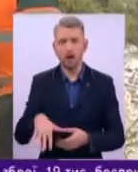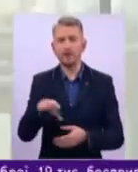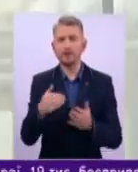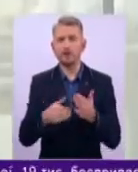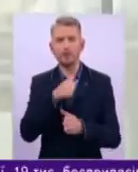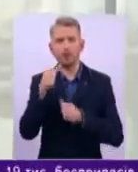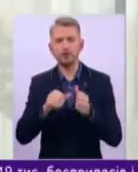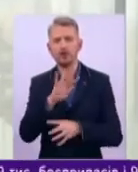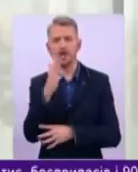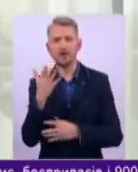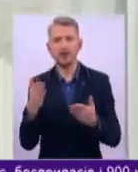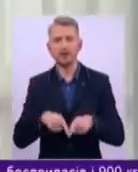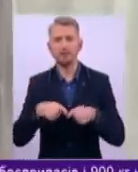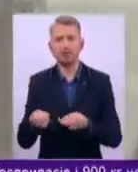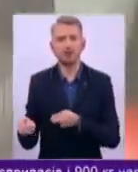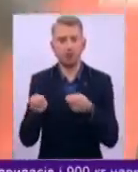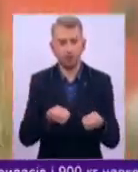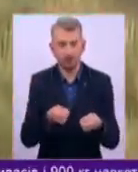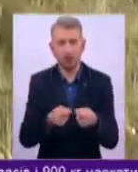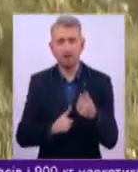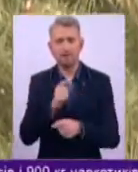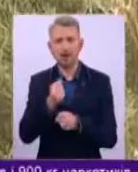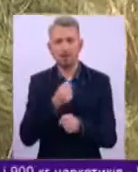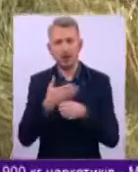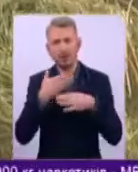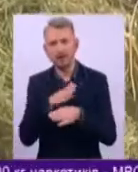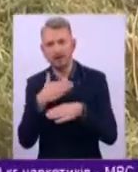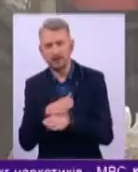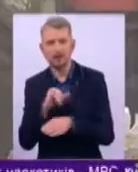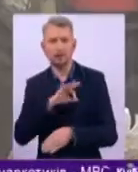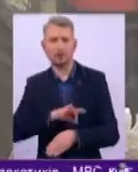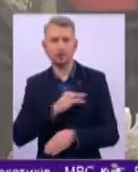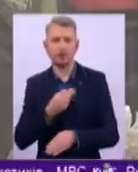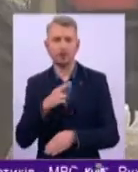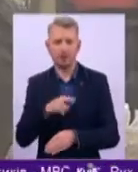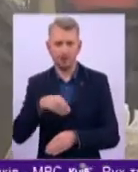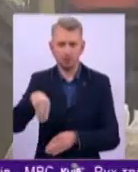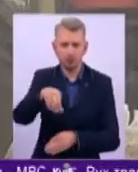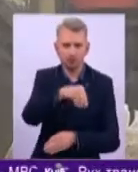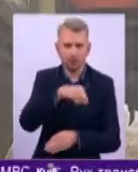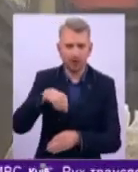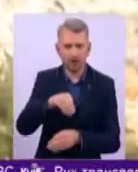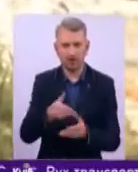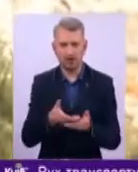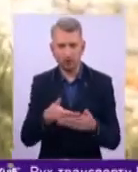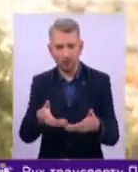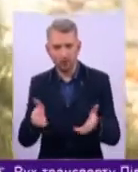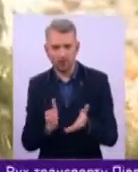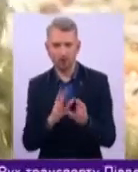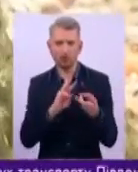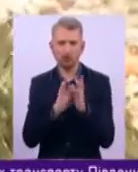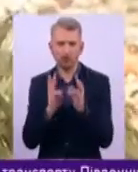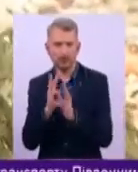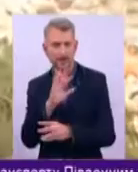новорічні дерева, які приносять жителі столиці, переробляють на тріски та використовують для мульчування лунок кущів і дерев. Всього у Києві